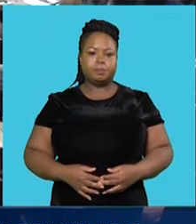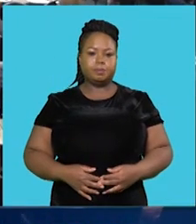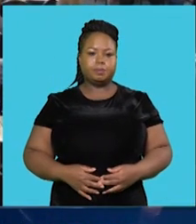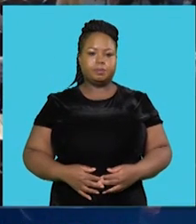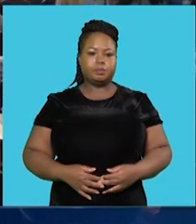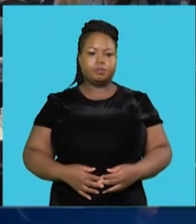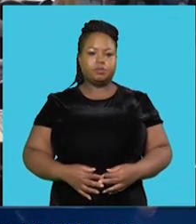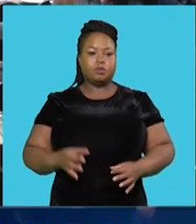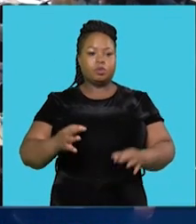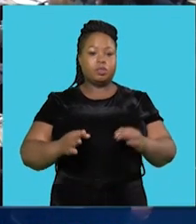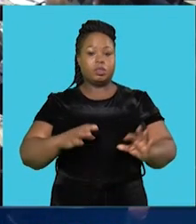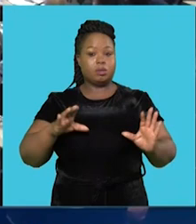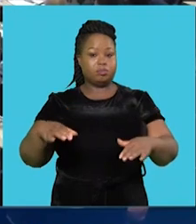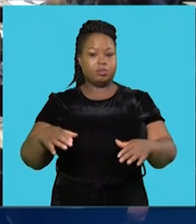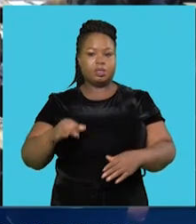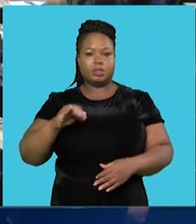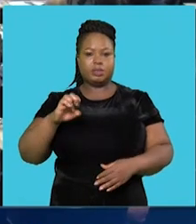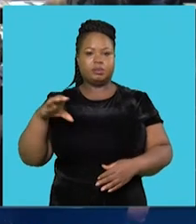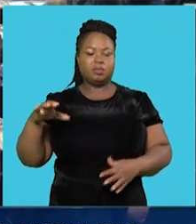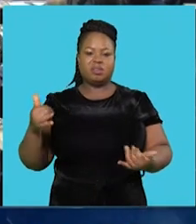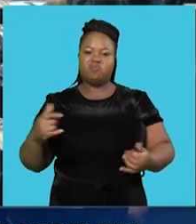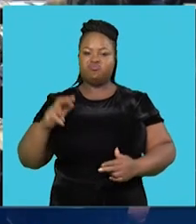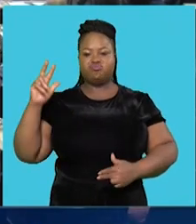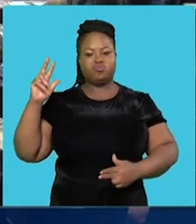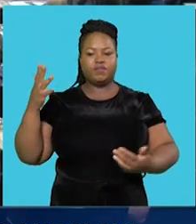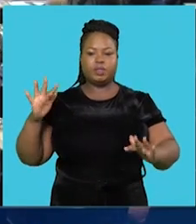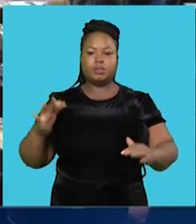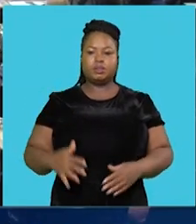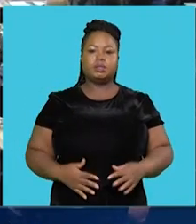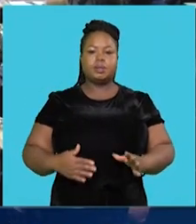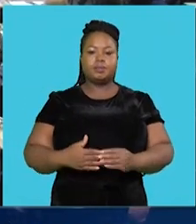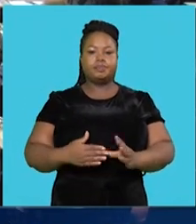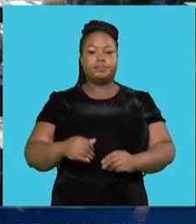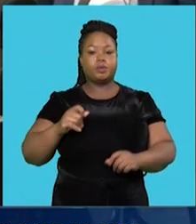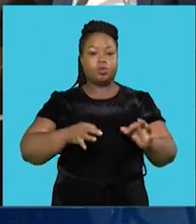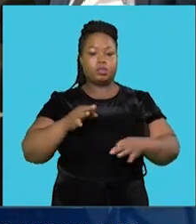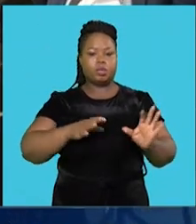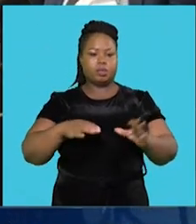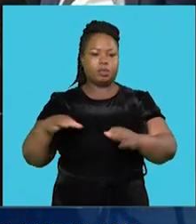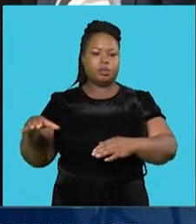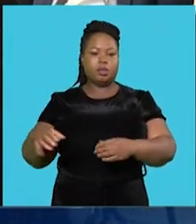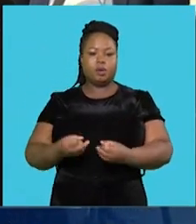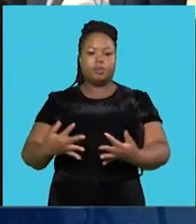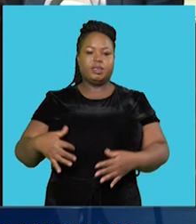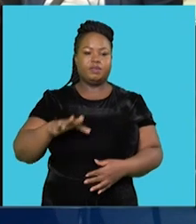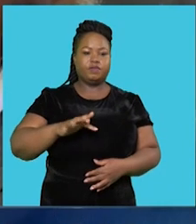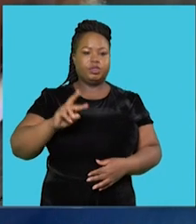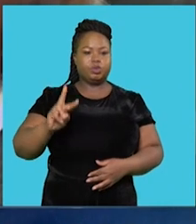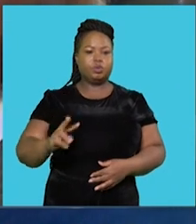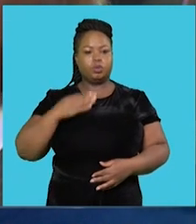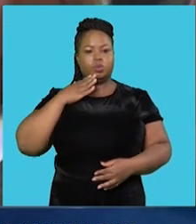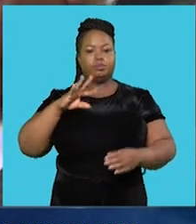nilangane yanga meluke tukle ili aisi i wafungi sengokse mtituwe na maakwe mbeze politiki angamashumi amathlano nambili